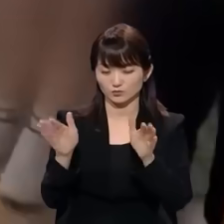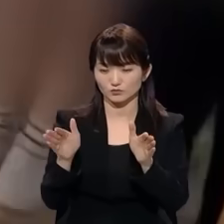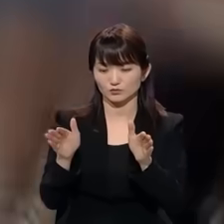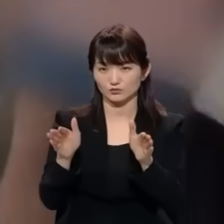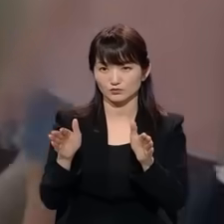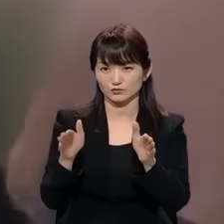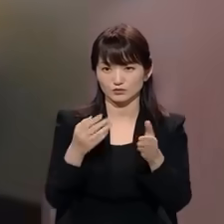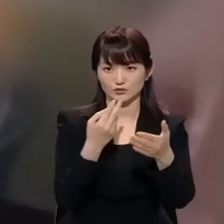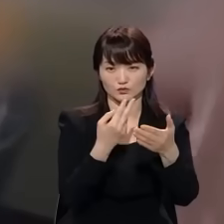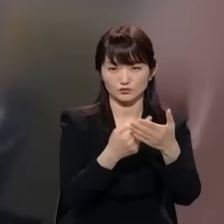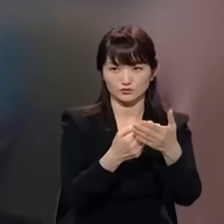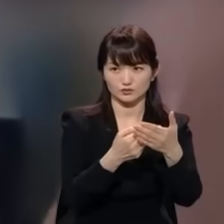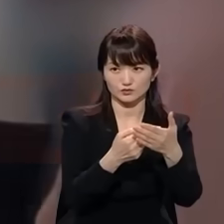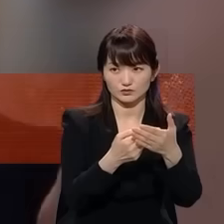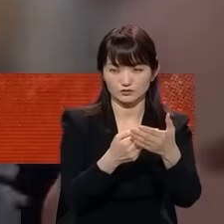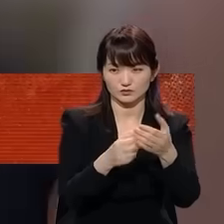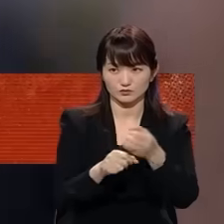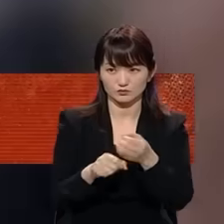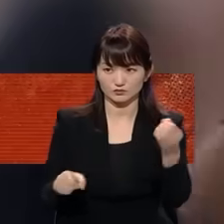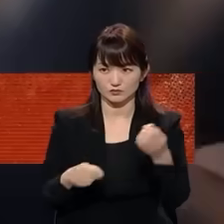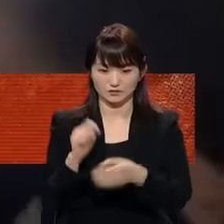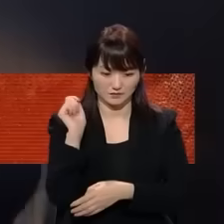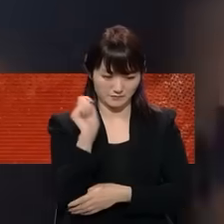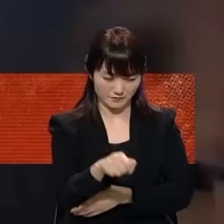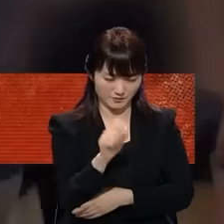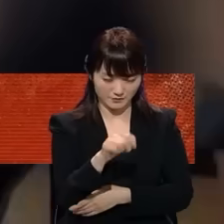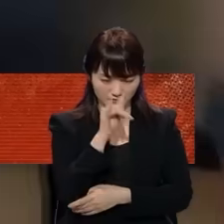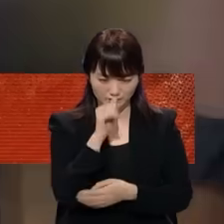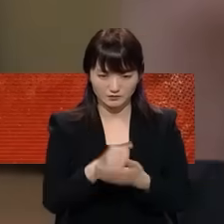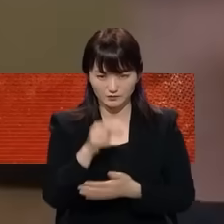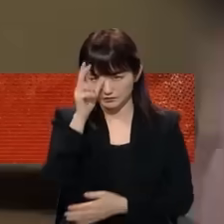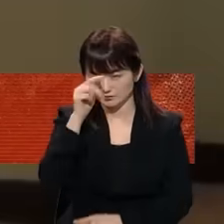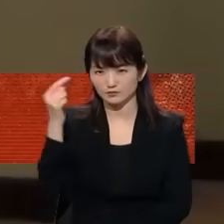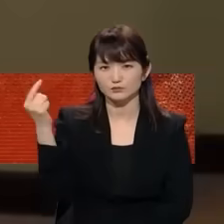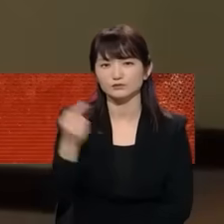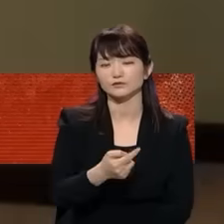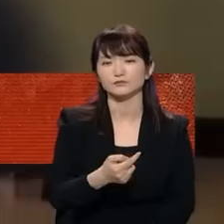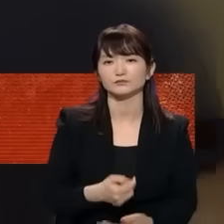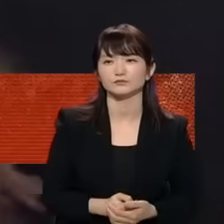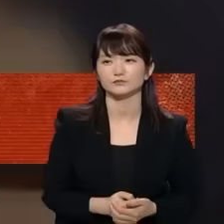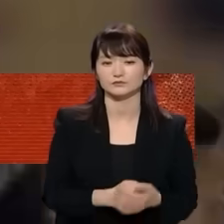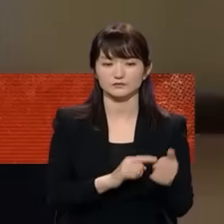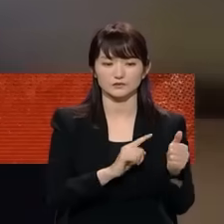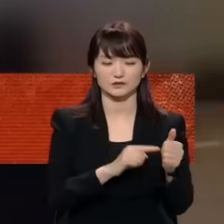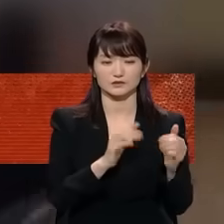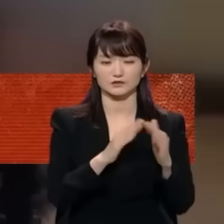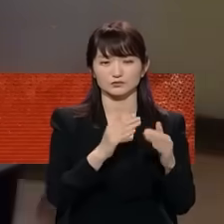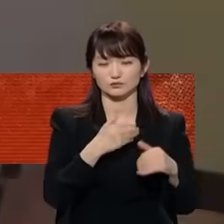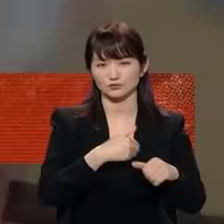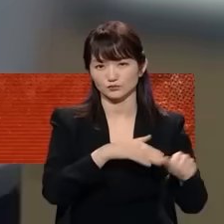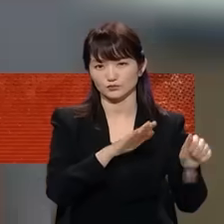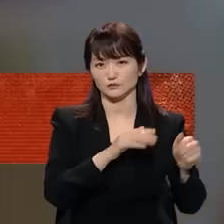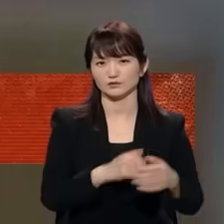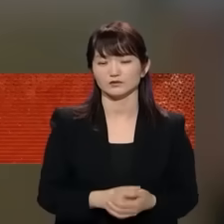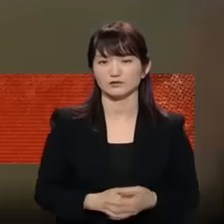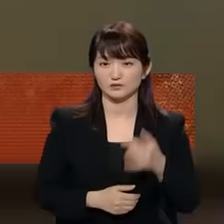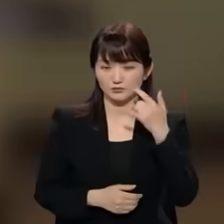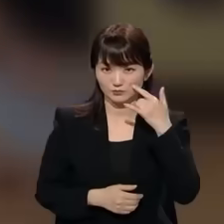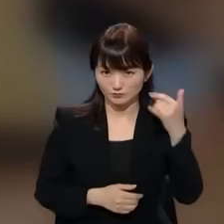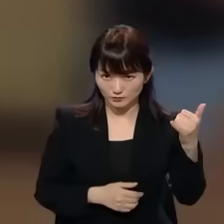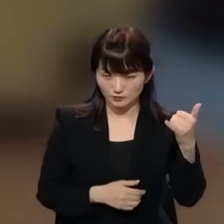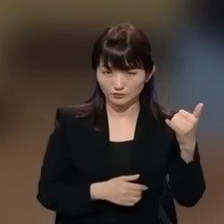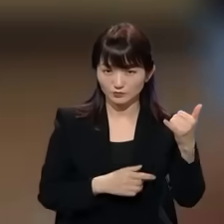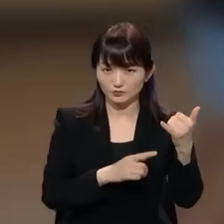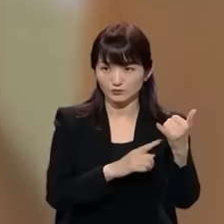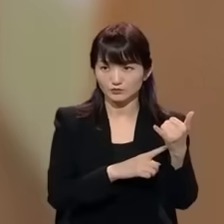우산으로 때려서 다른 학생들 모두 충격을 받은 상황인데요. 경찰도 출동했고요. 아이 집으로 돌아갔는데 학부모가